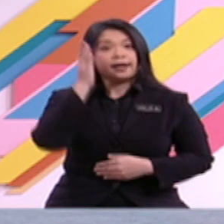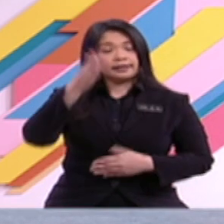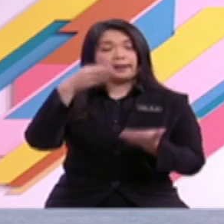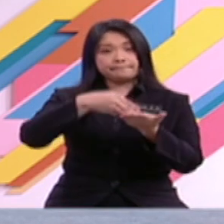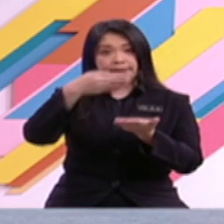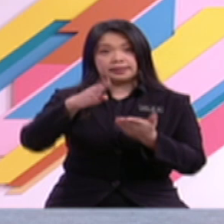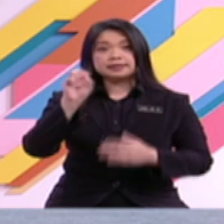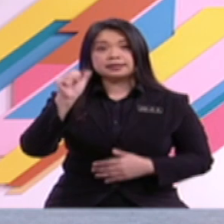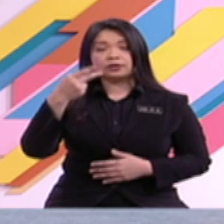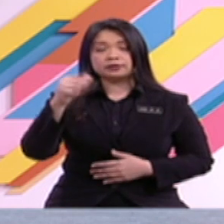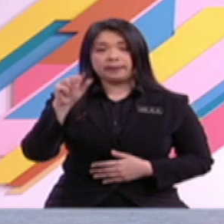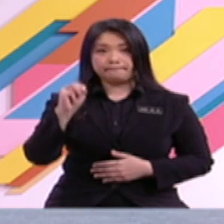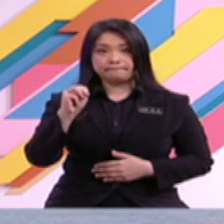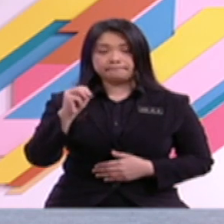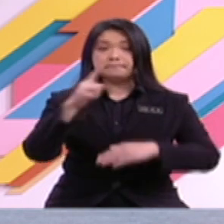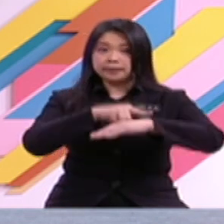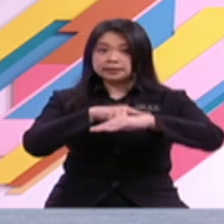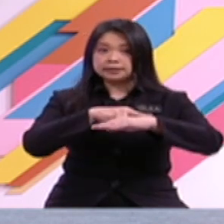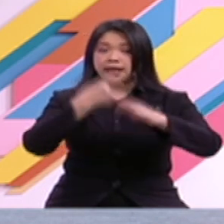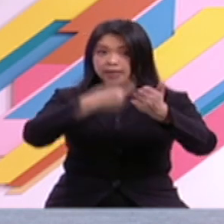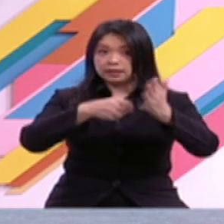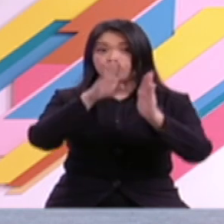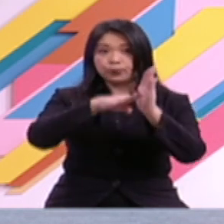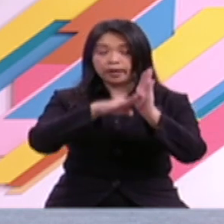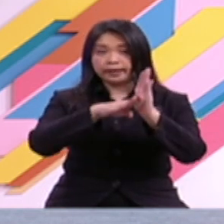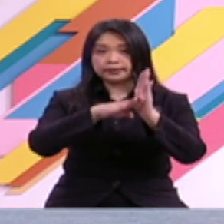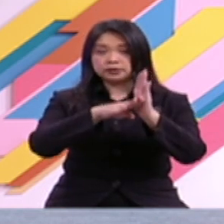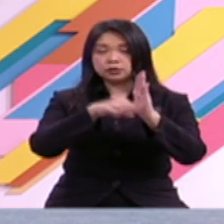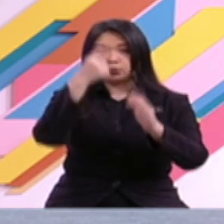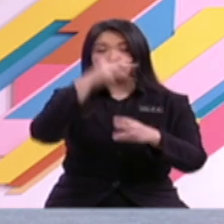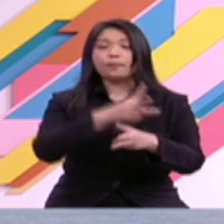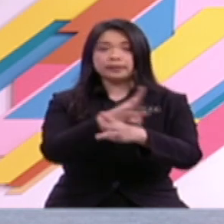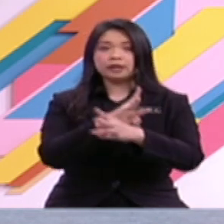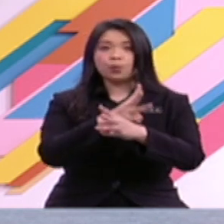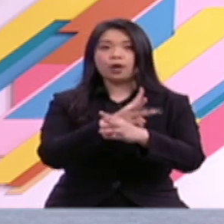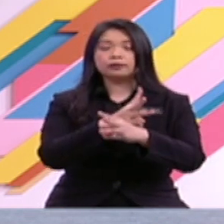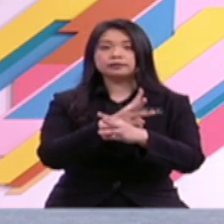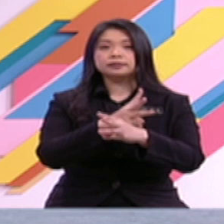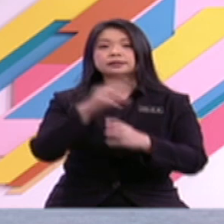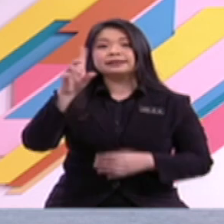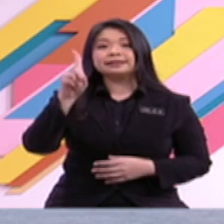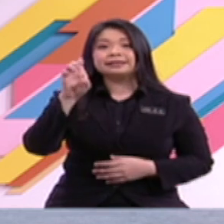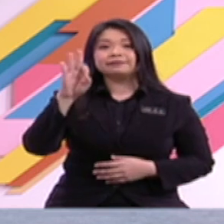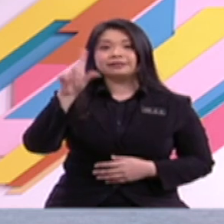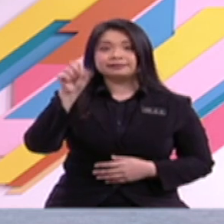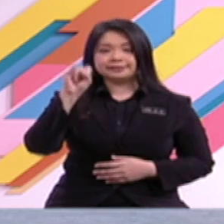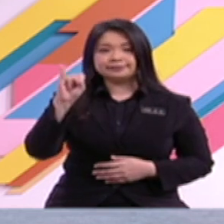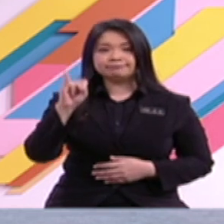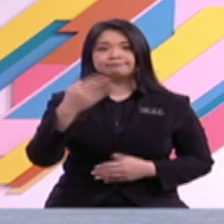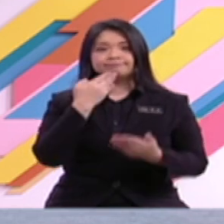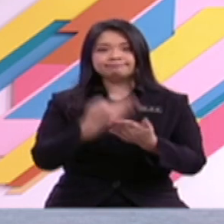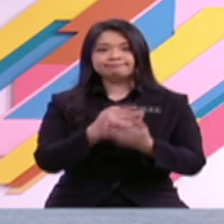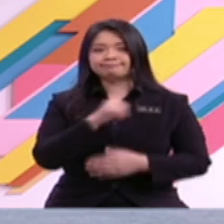itu Kita nggak kawan deflasi ataupun kita pandai kemelesetan ekonomi memang Baiklah Cukup